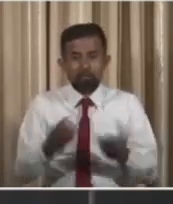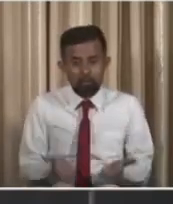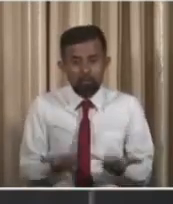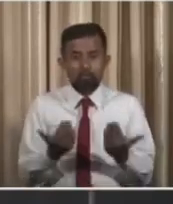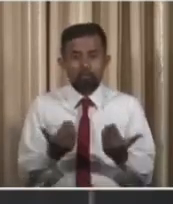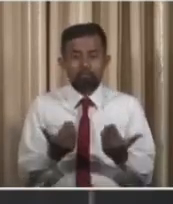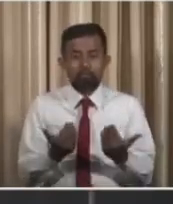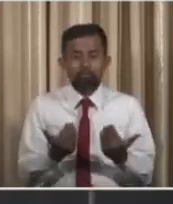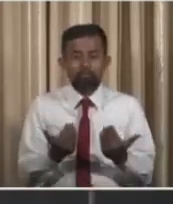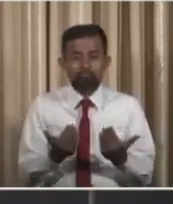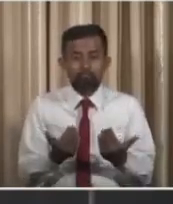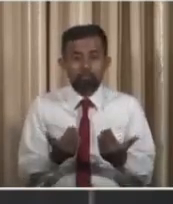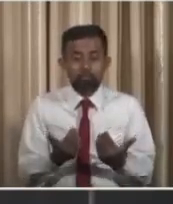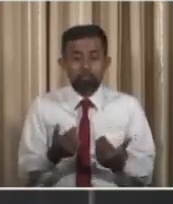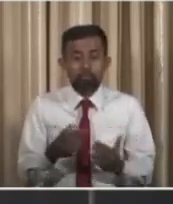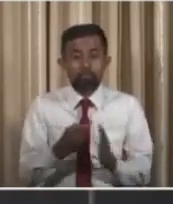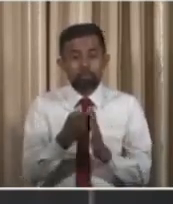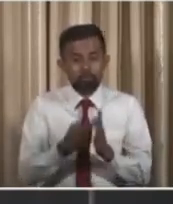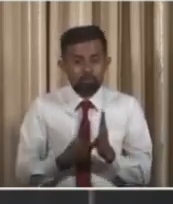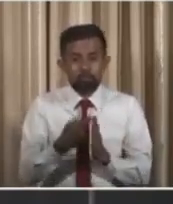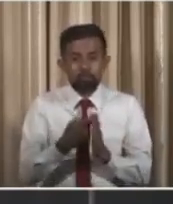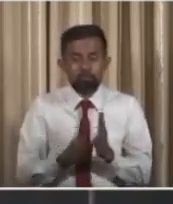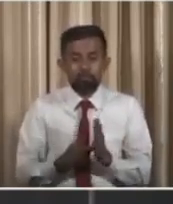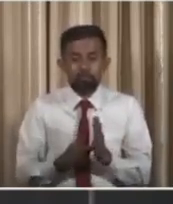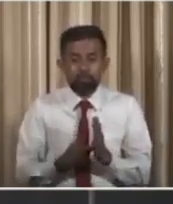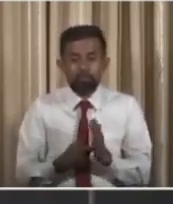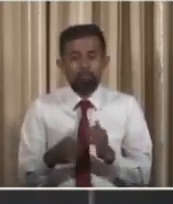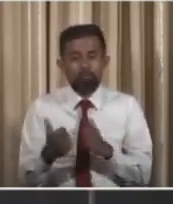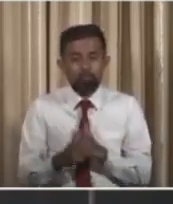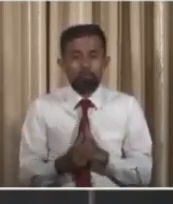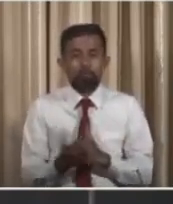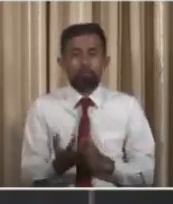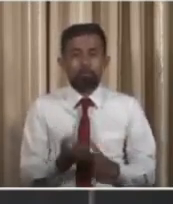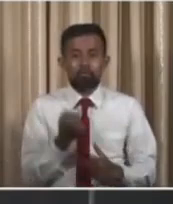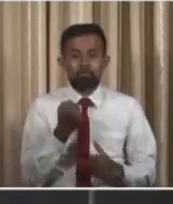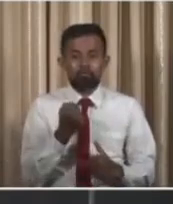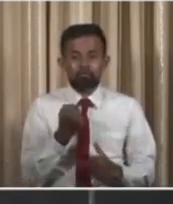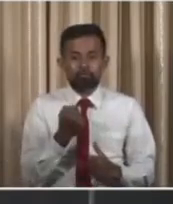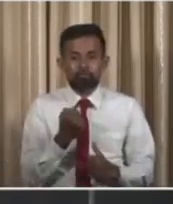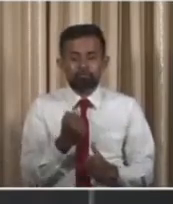doane, eh kat argar regulasi me nirmana keran doane kira.